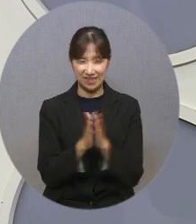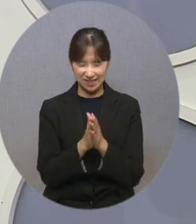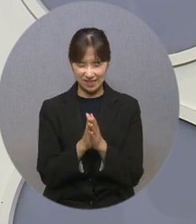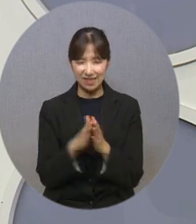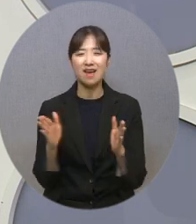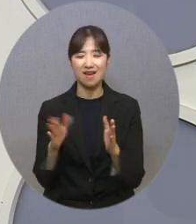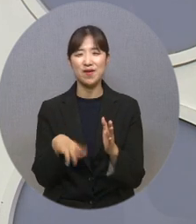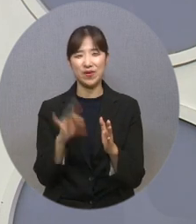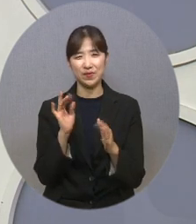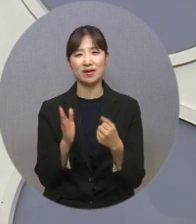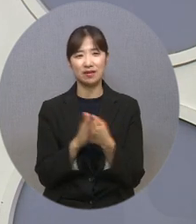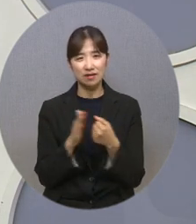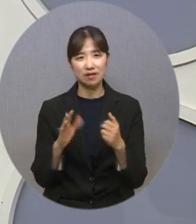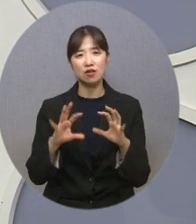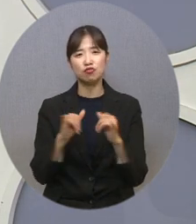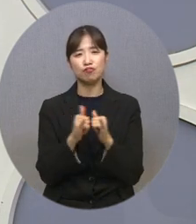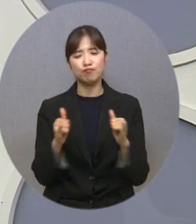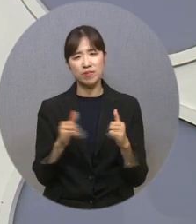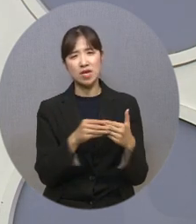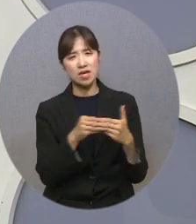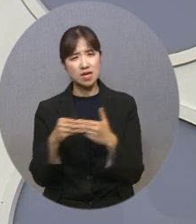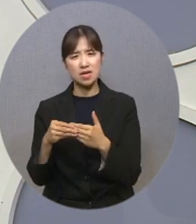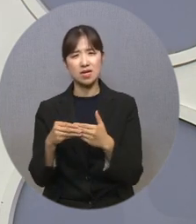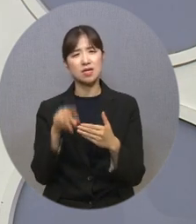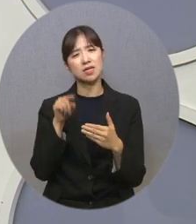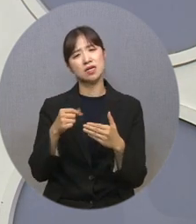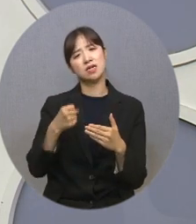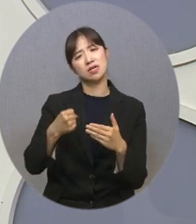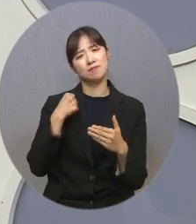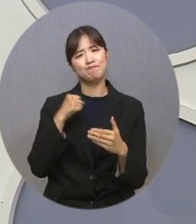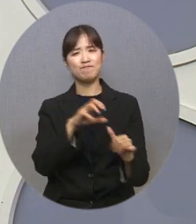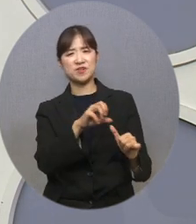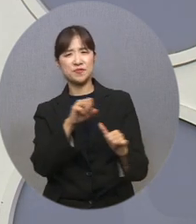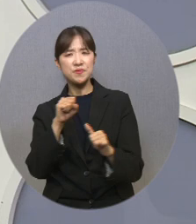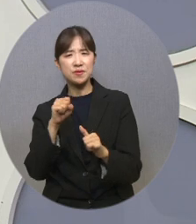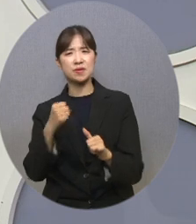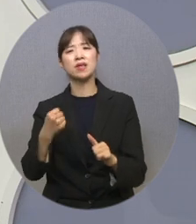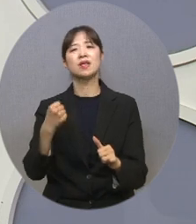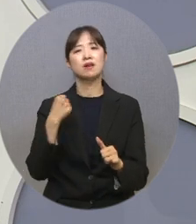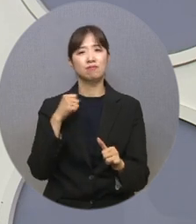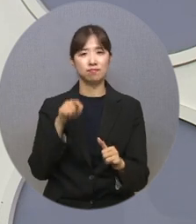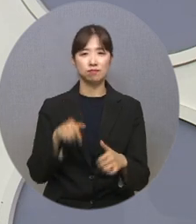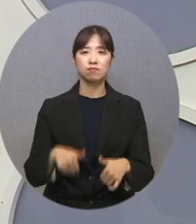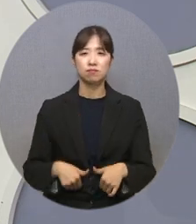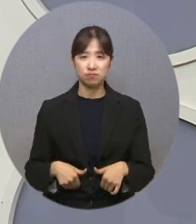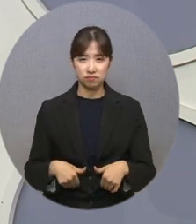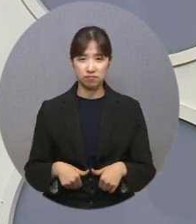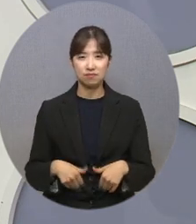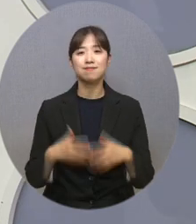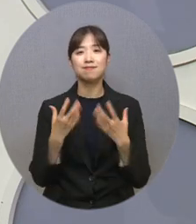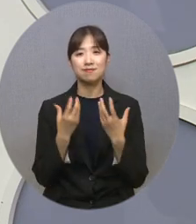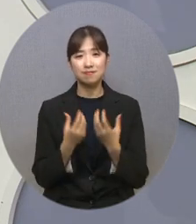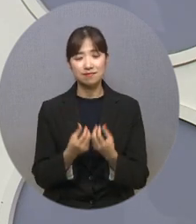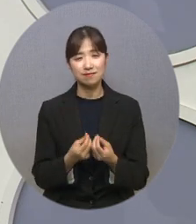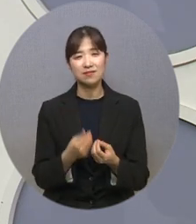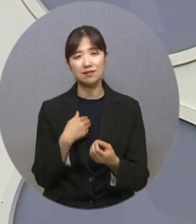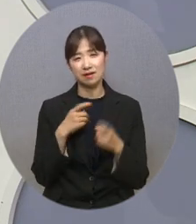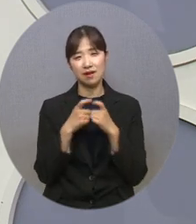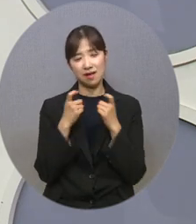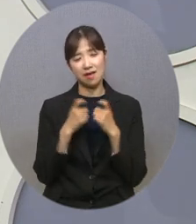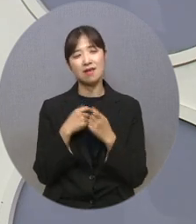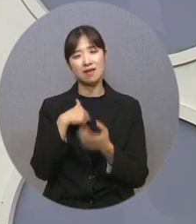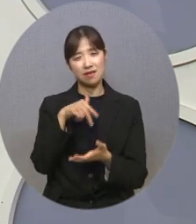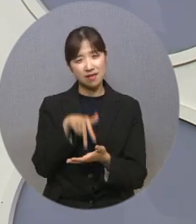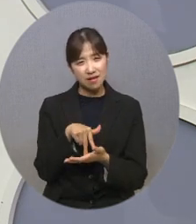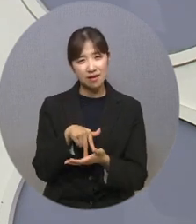때문에 국민을 이끌어낼 수 있는 그런 메시지가 필요하다고 보는데요. 이를테면 저는 뭐 개인적으로 그렇게